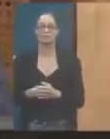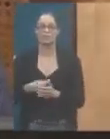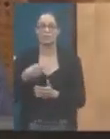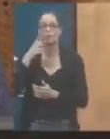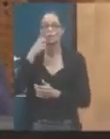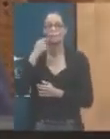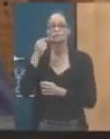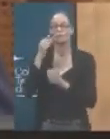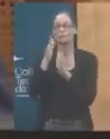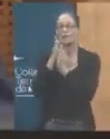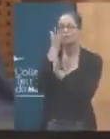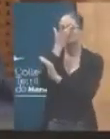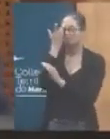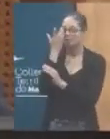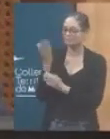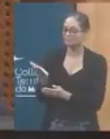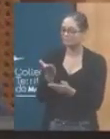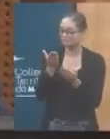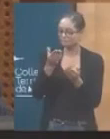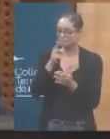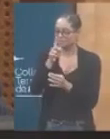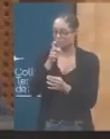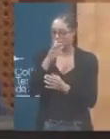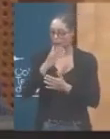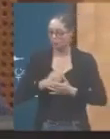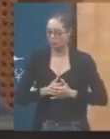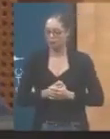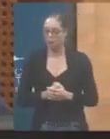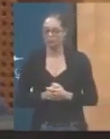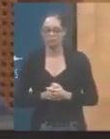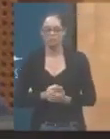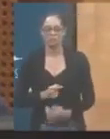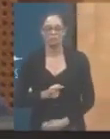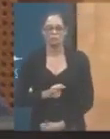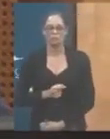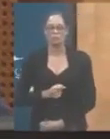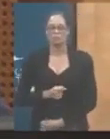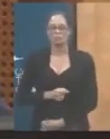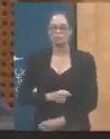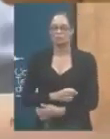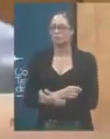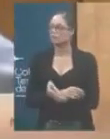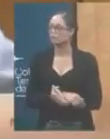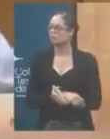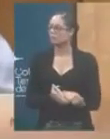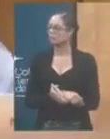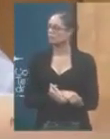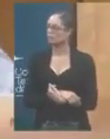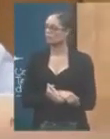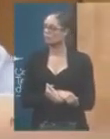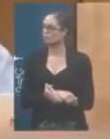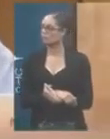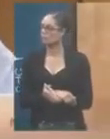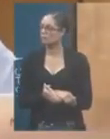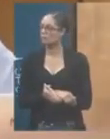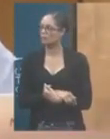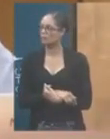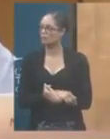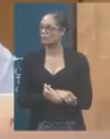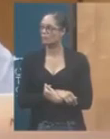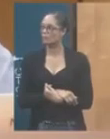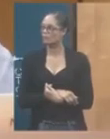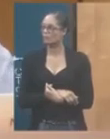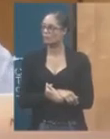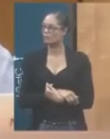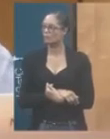Marissette, c'est vous qui avez posé une question orale. Oui, oui. Je remets que vous puissiez la lire vous-même. S'il vous plaît. D'accord. Je voulais m'assurer, tous les